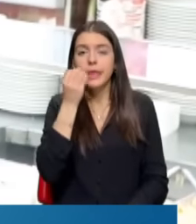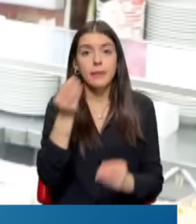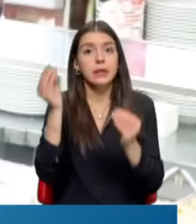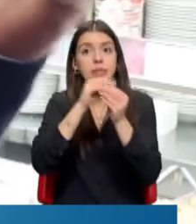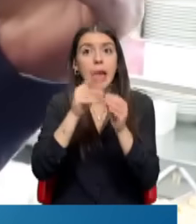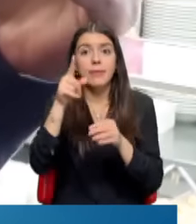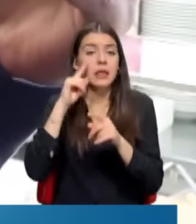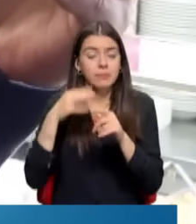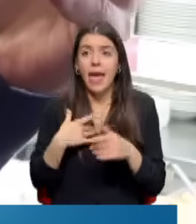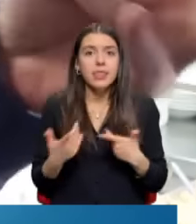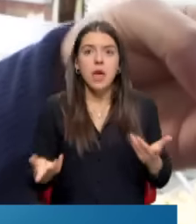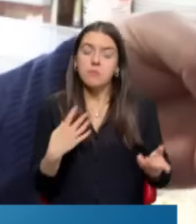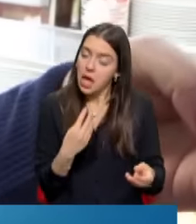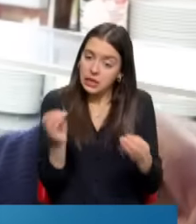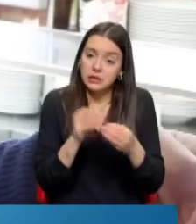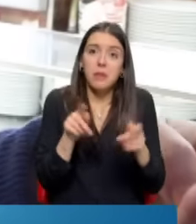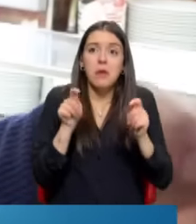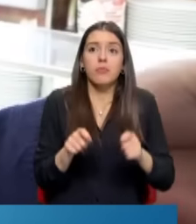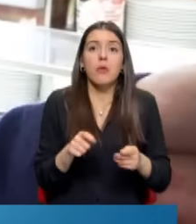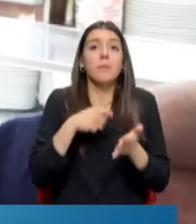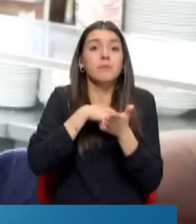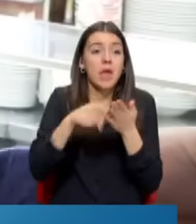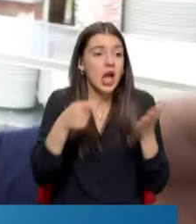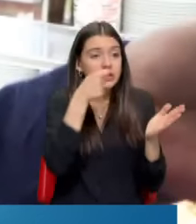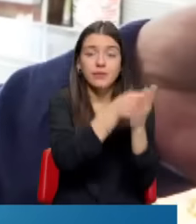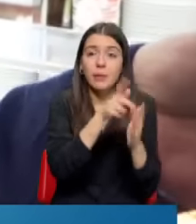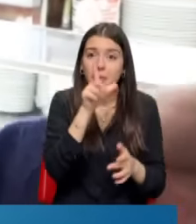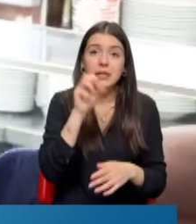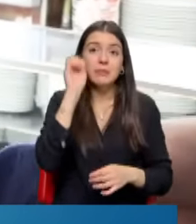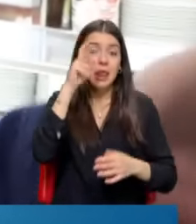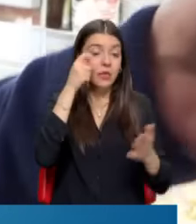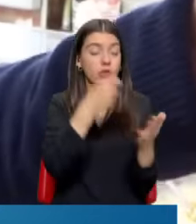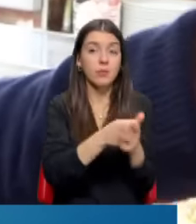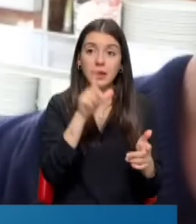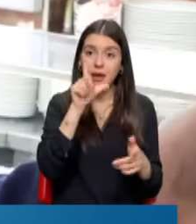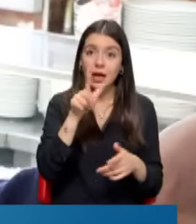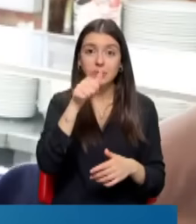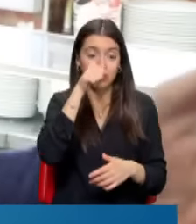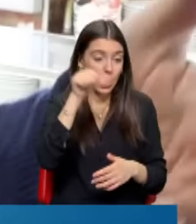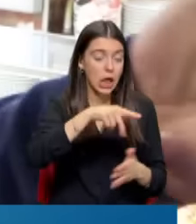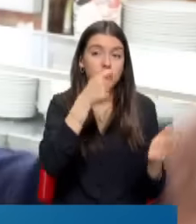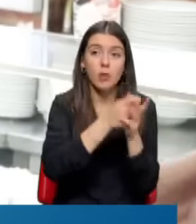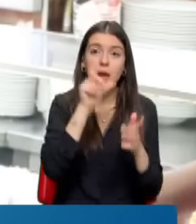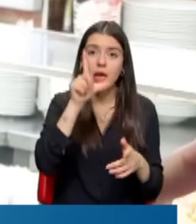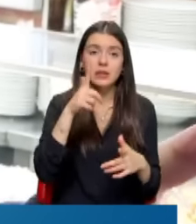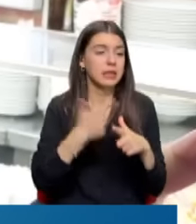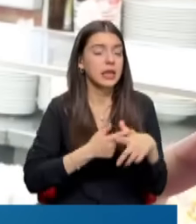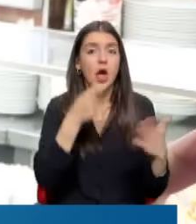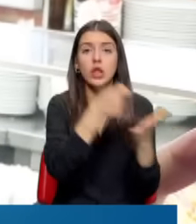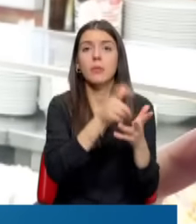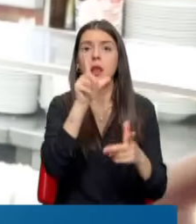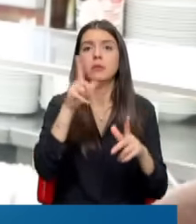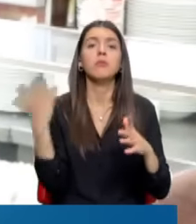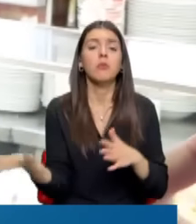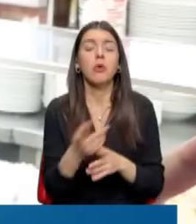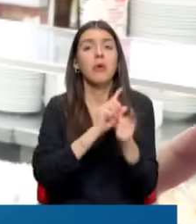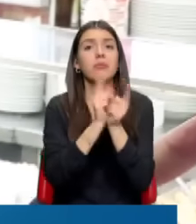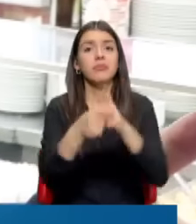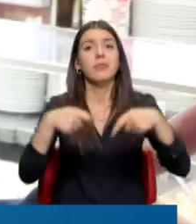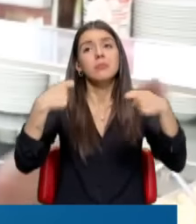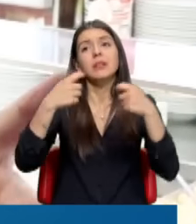yapıyor. Çünkü o neden? Maaşları vermesi lazım, elektrik ödemesi lazım, gaz ödemesi lazım, kira ödemesi lazım. Bir sürü masraflar var ya. Biz